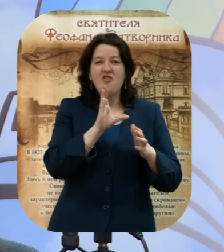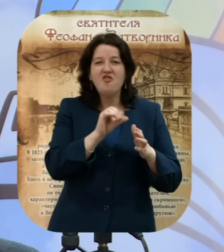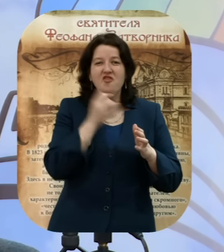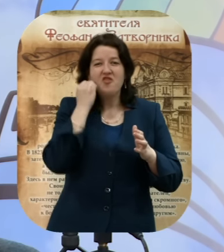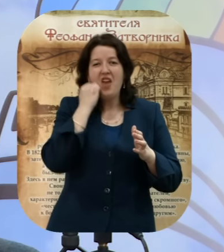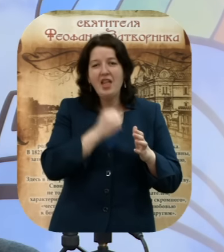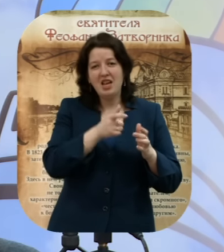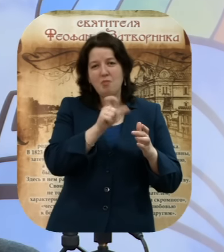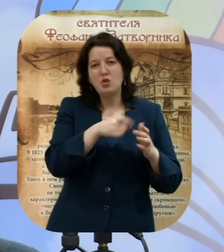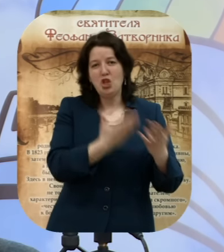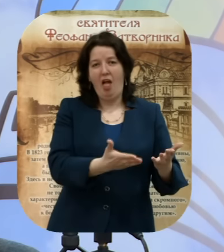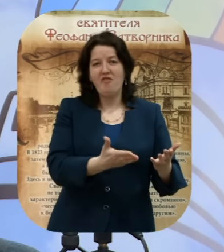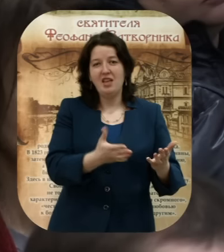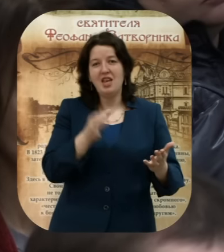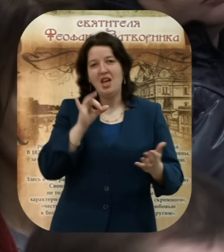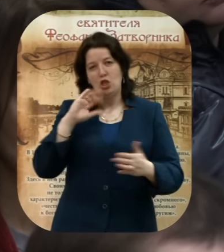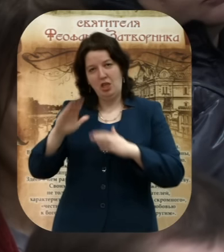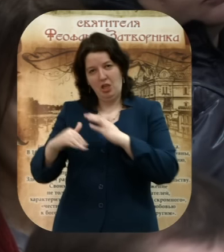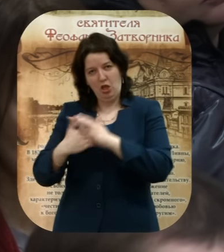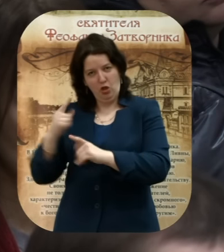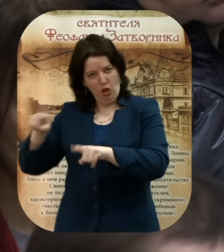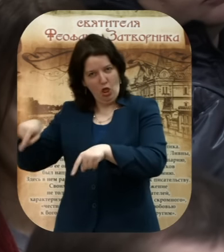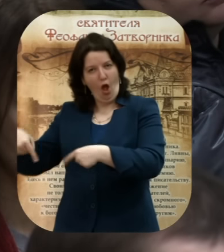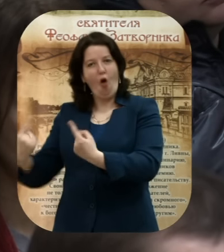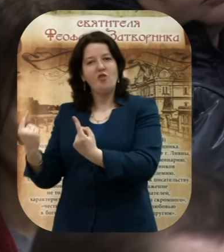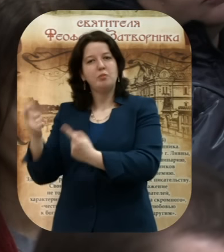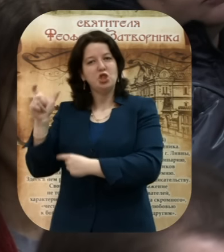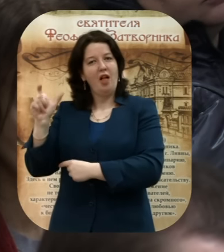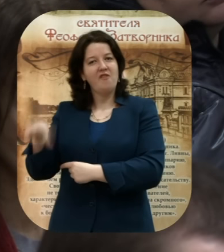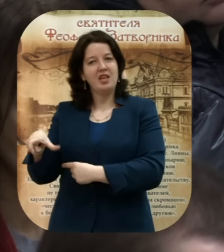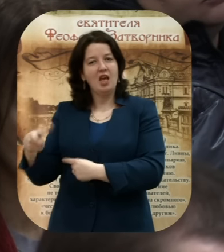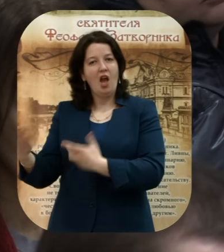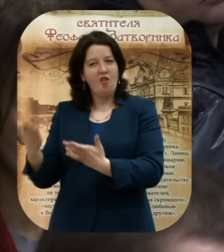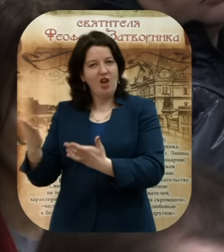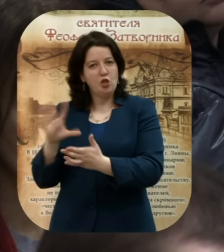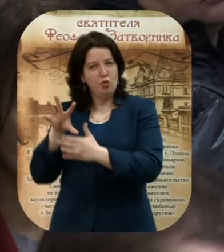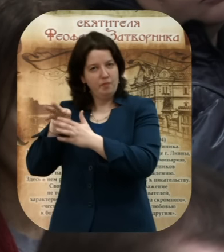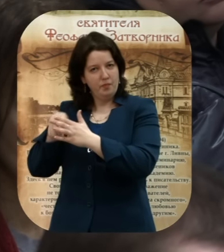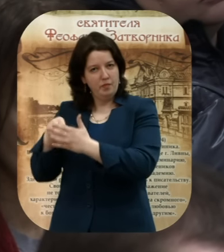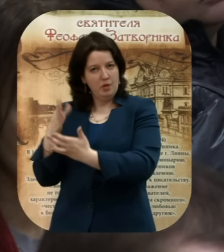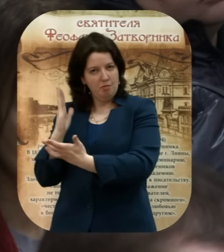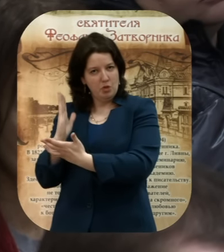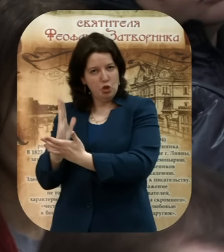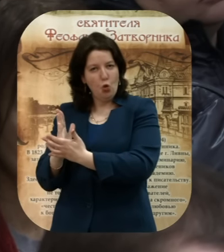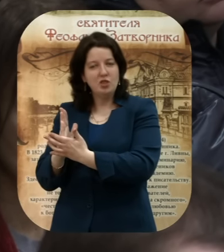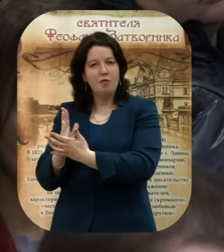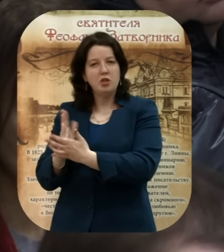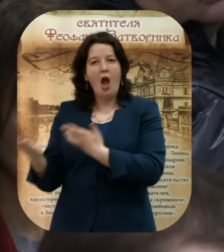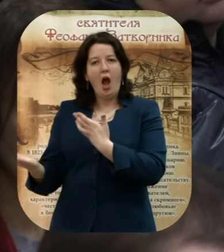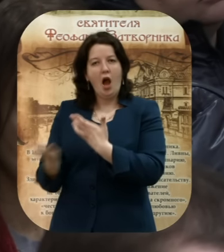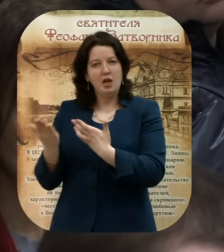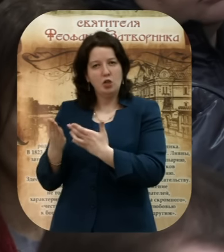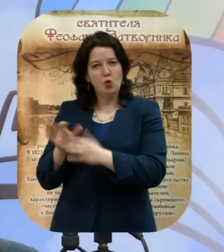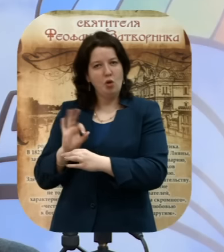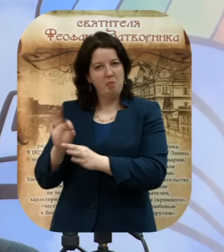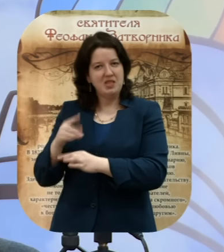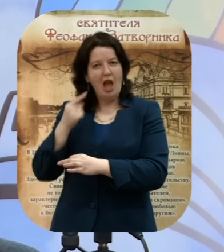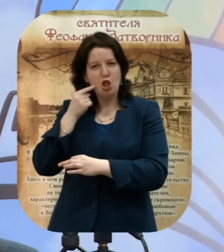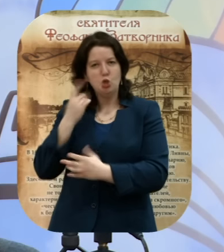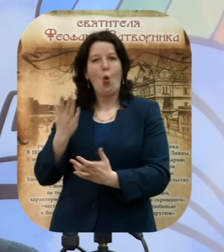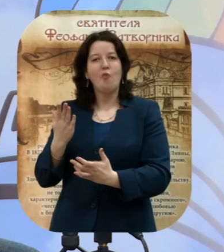и новом человеке, в котором о котором уже говорит совесть.